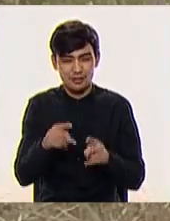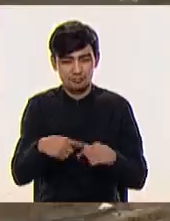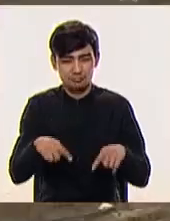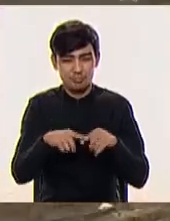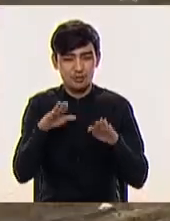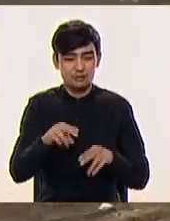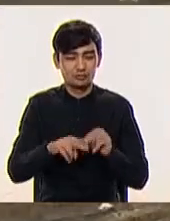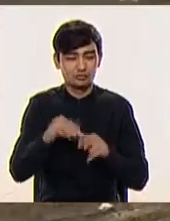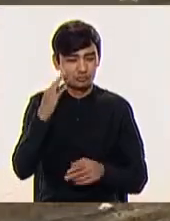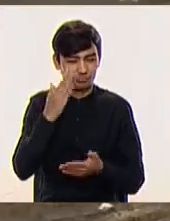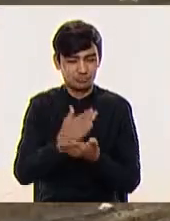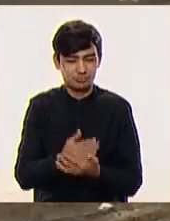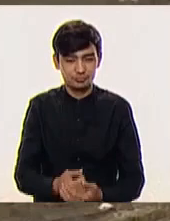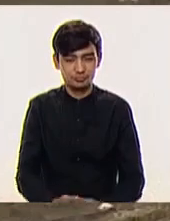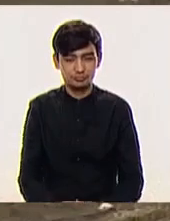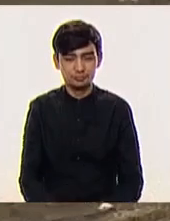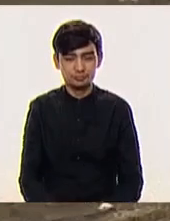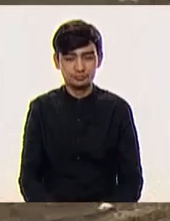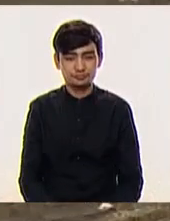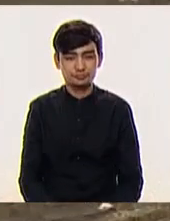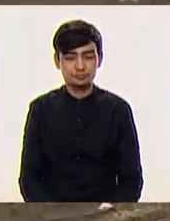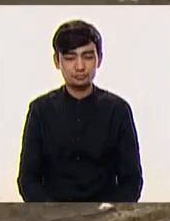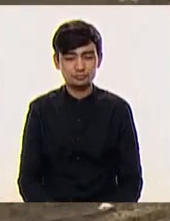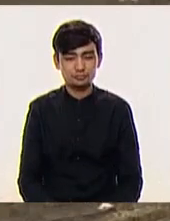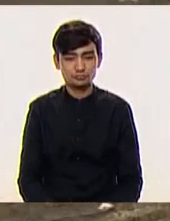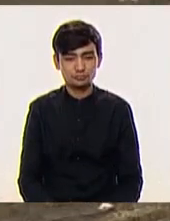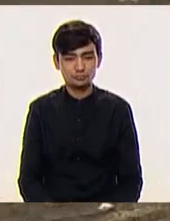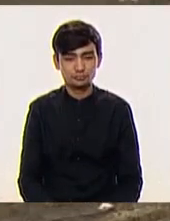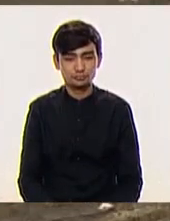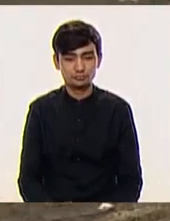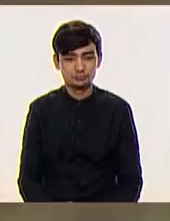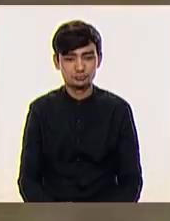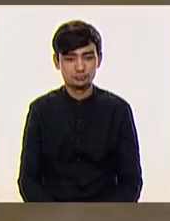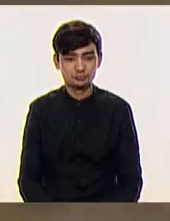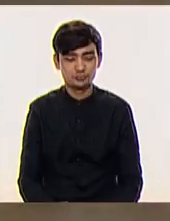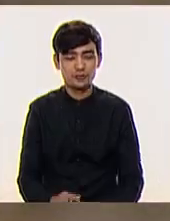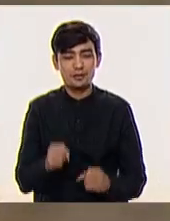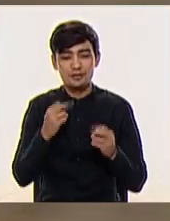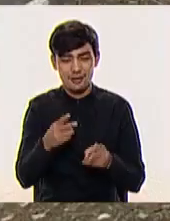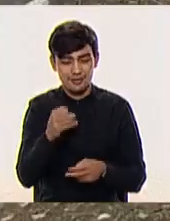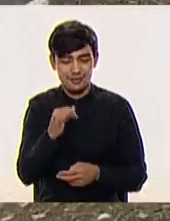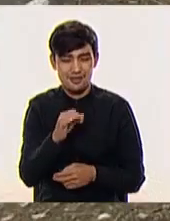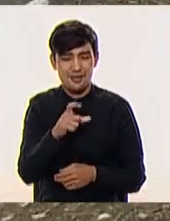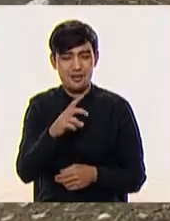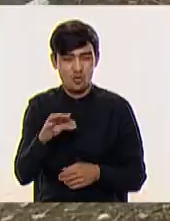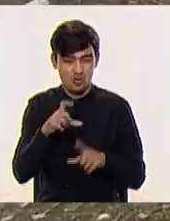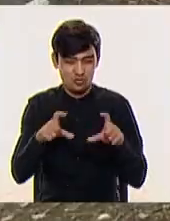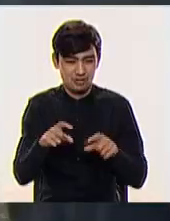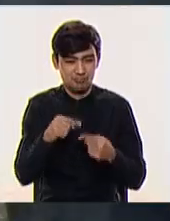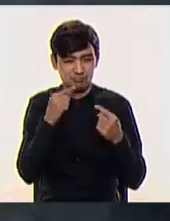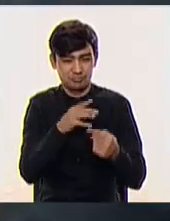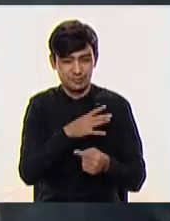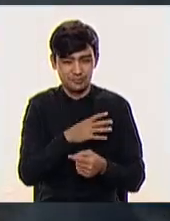территории? Задались целью уничтожения природы. Как экоактивисты отреагировали на